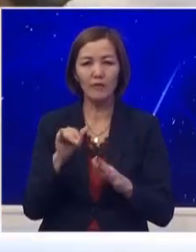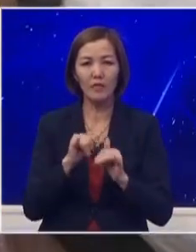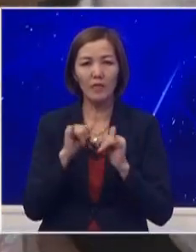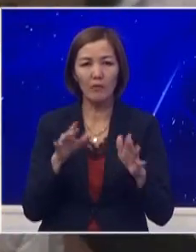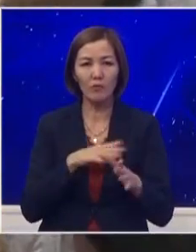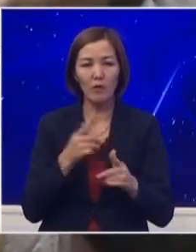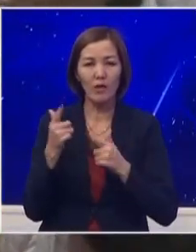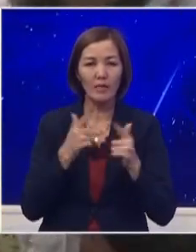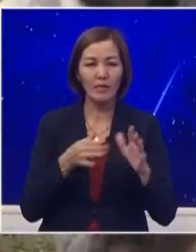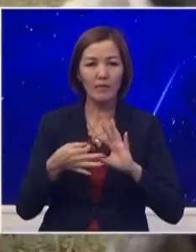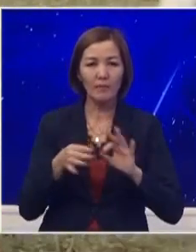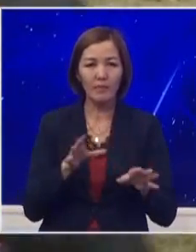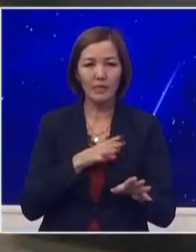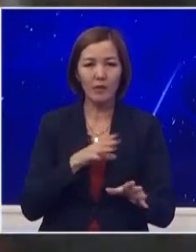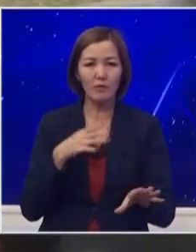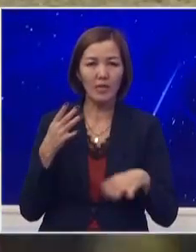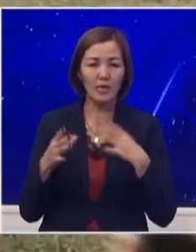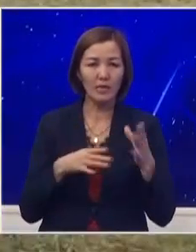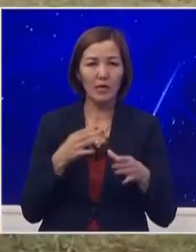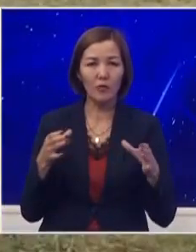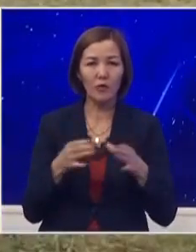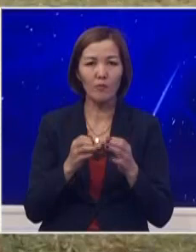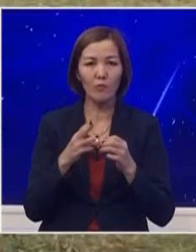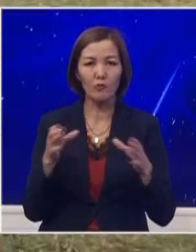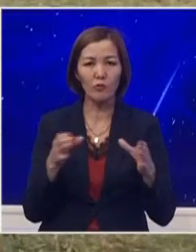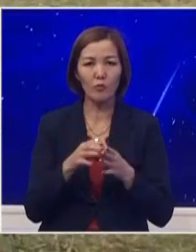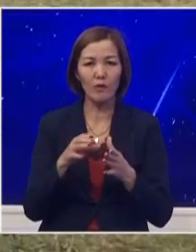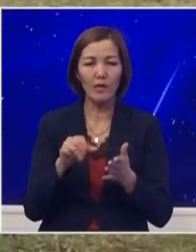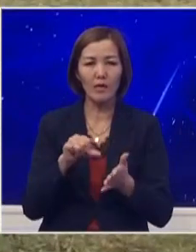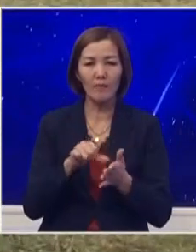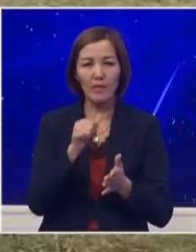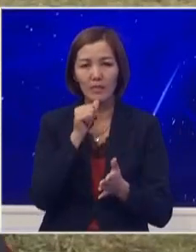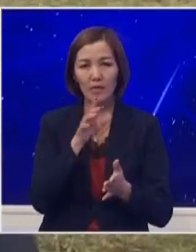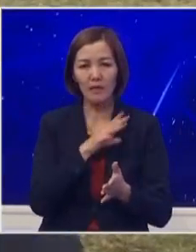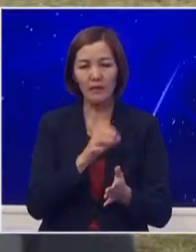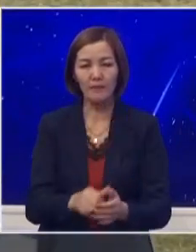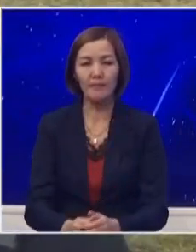дамыту, дайындықтарын пысықтау. Сайысқа жеке құрамның 13 тобы қатысып, бақ сынады.